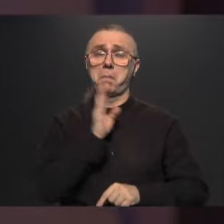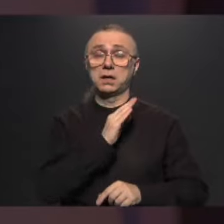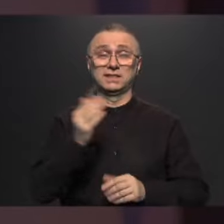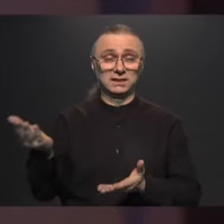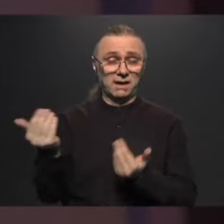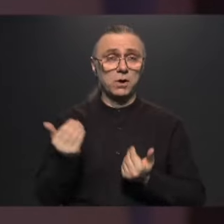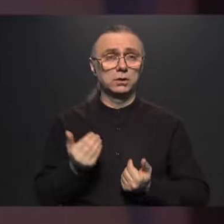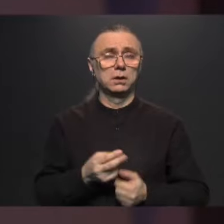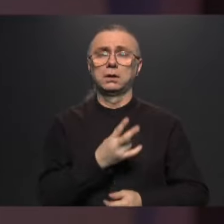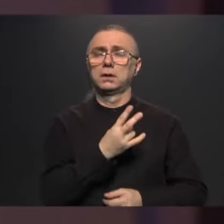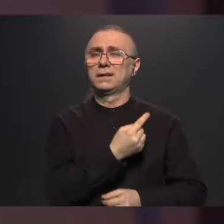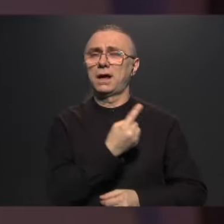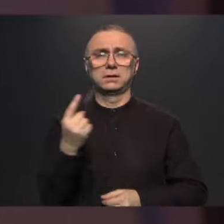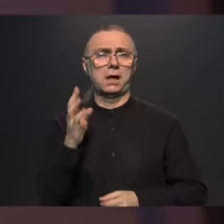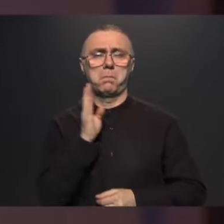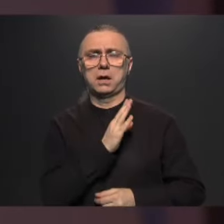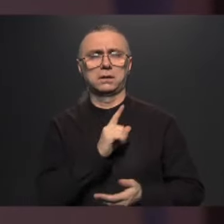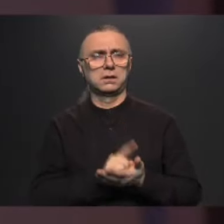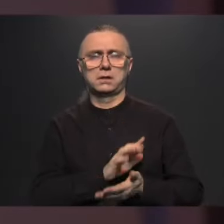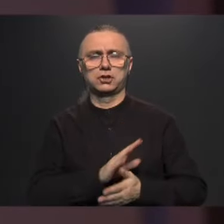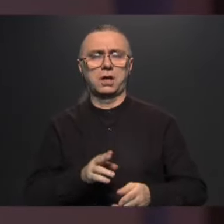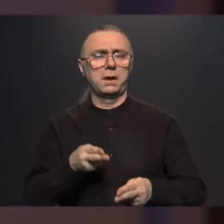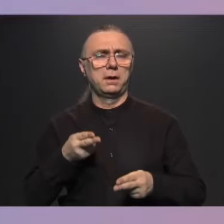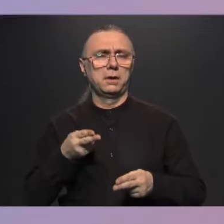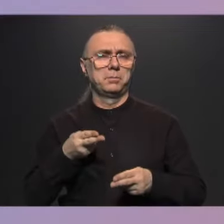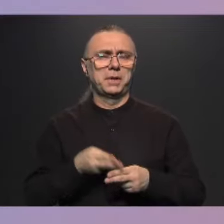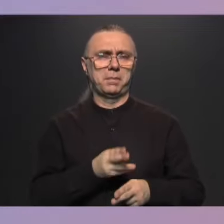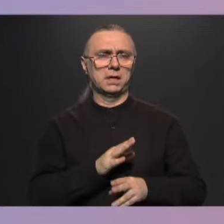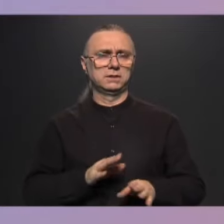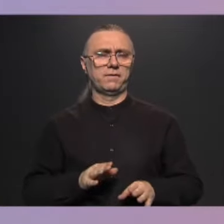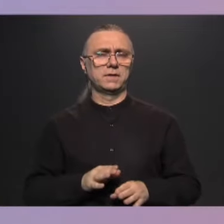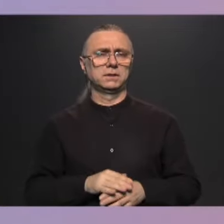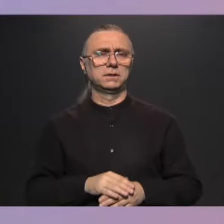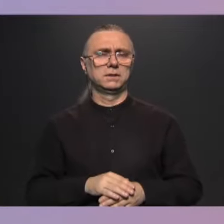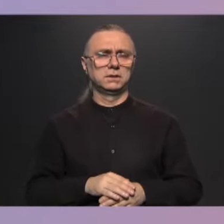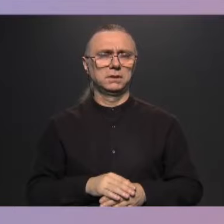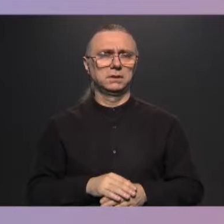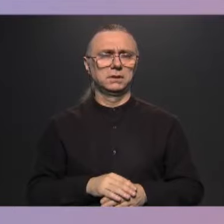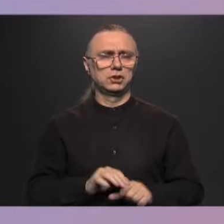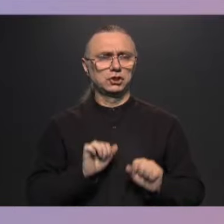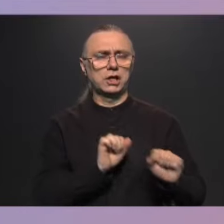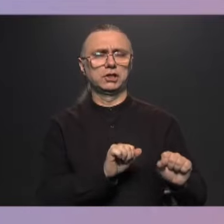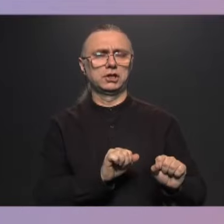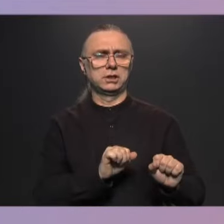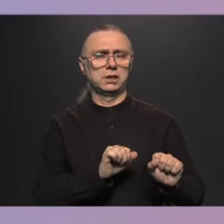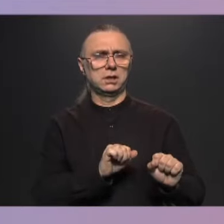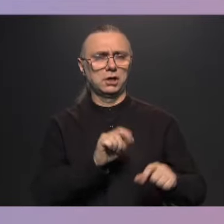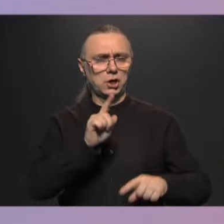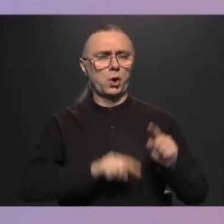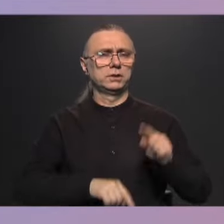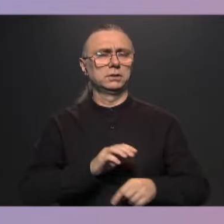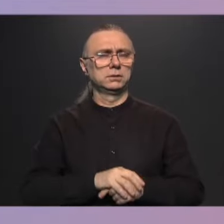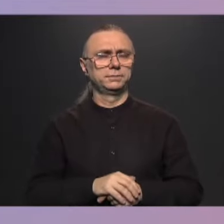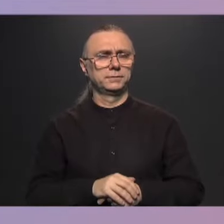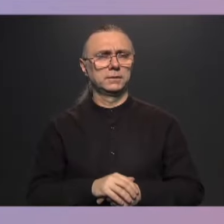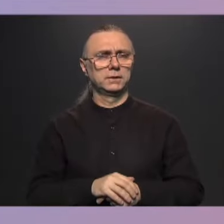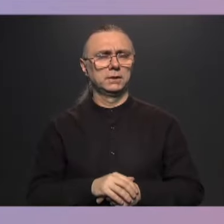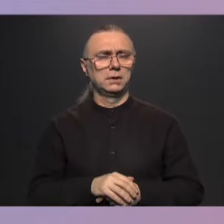может и не должна препятствовать защите родине своего сына. Но вот все, что она может сделать, она